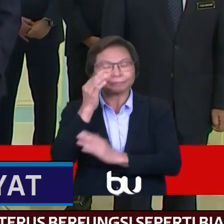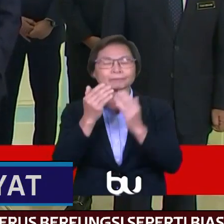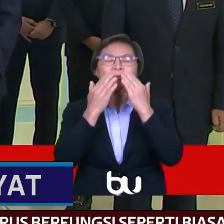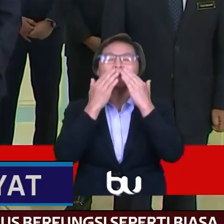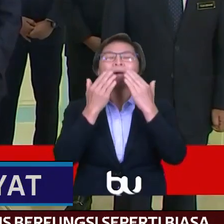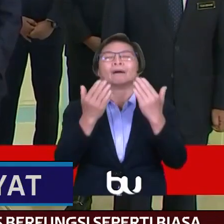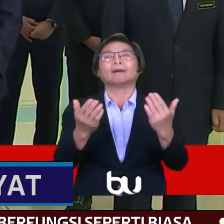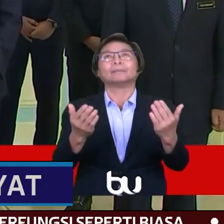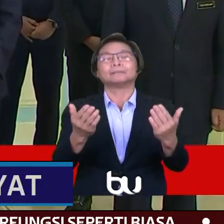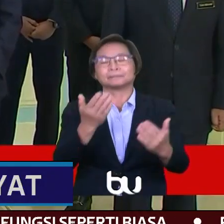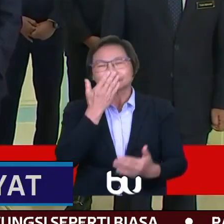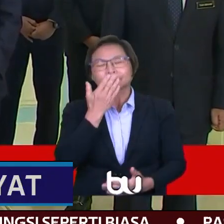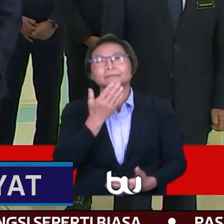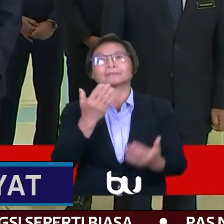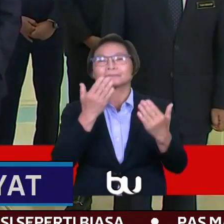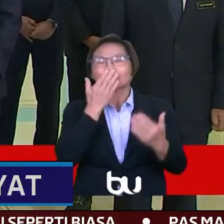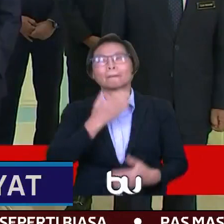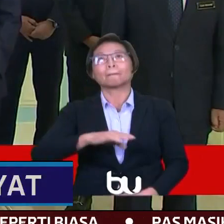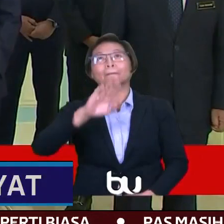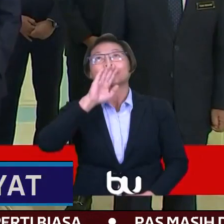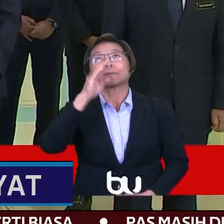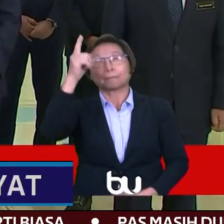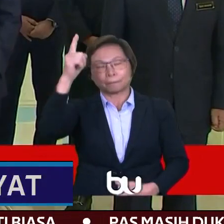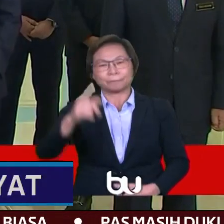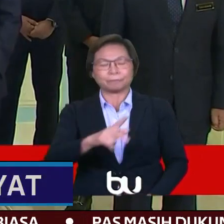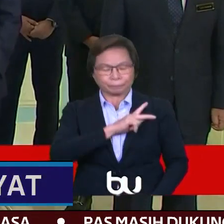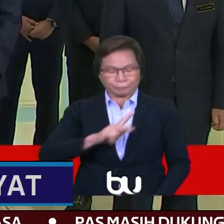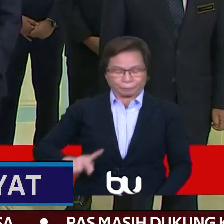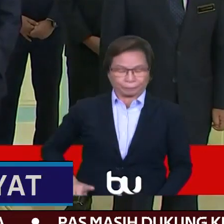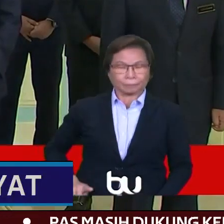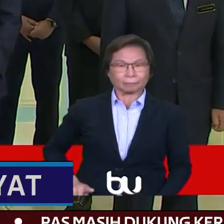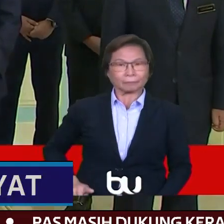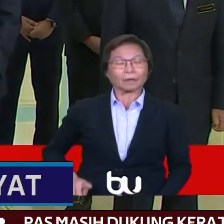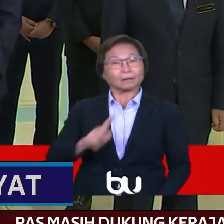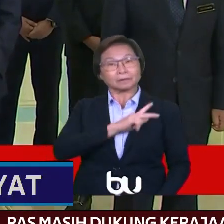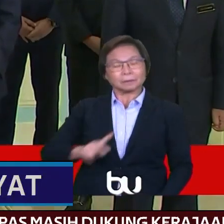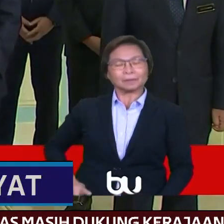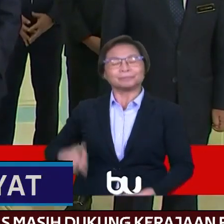Alhamdulillah, Kebawah Duli Yang Maha Mulia Seri Paduka Baginda Yang di-Pertuan Agong telah